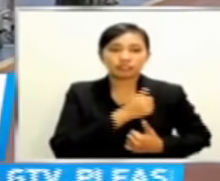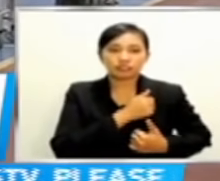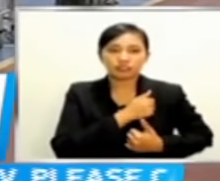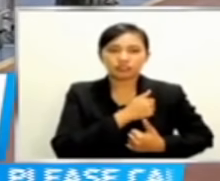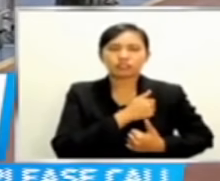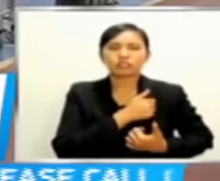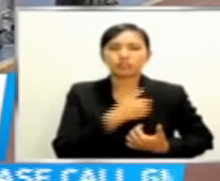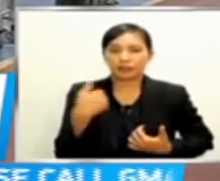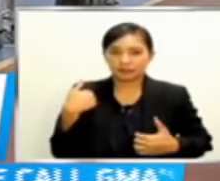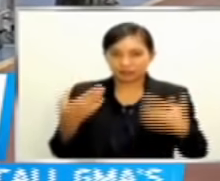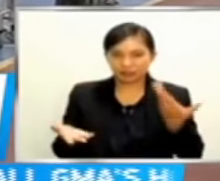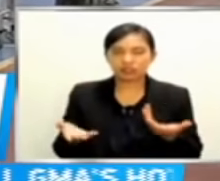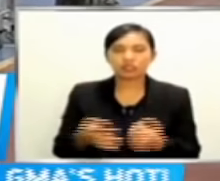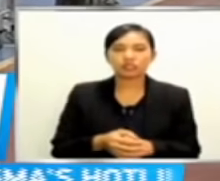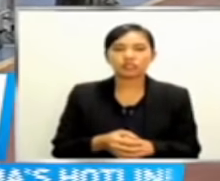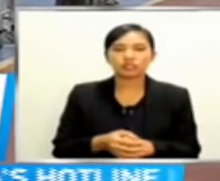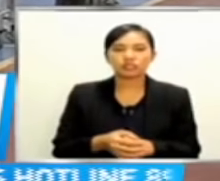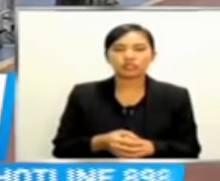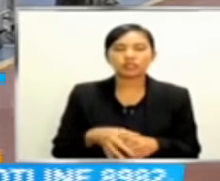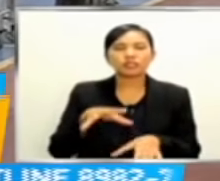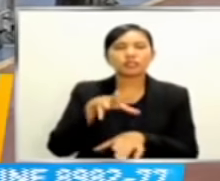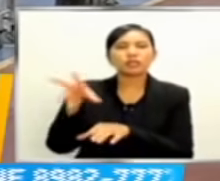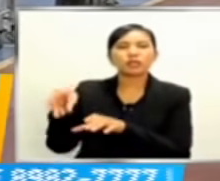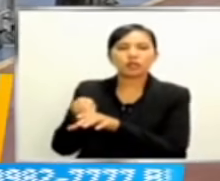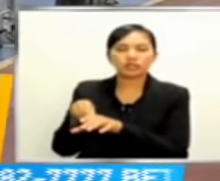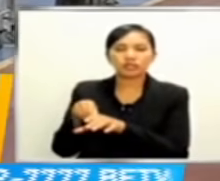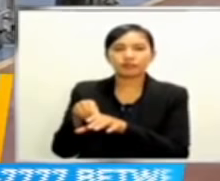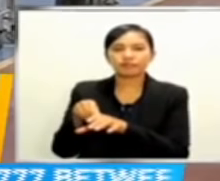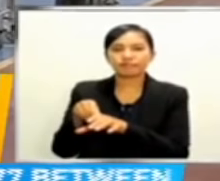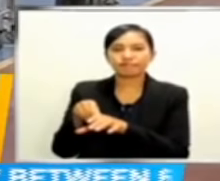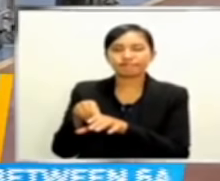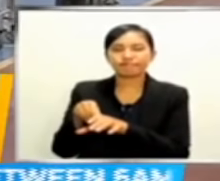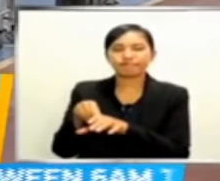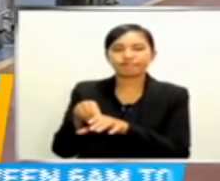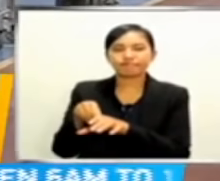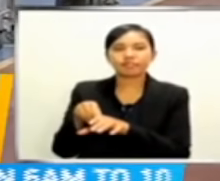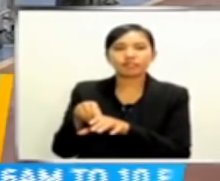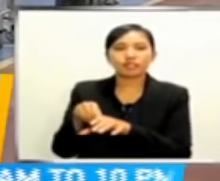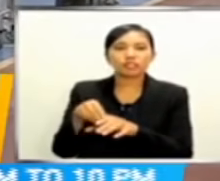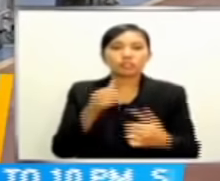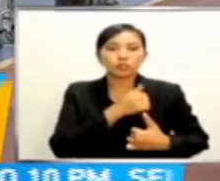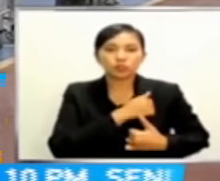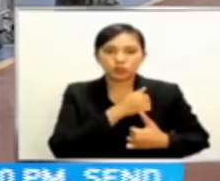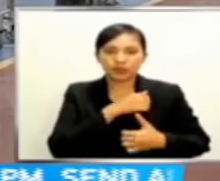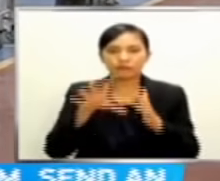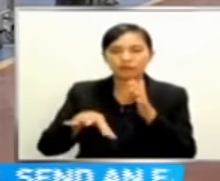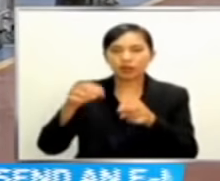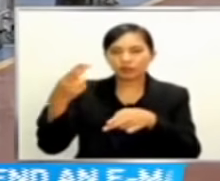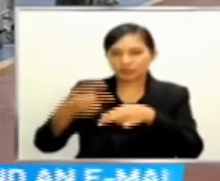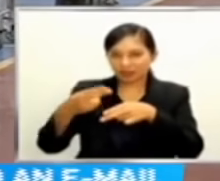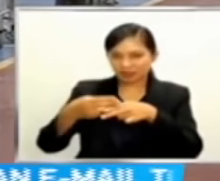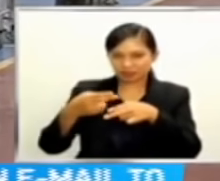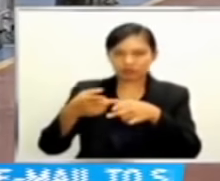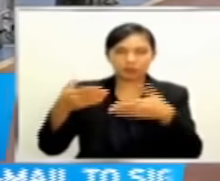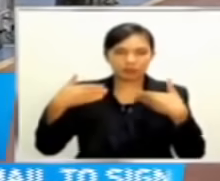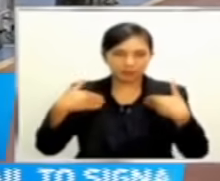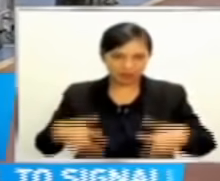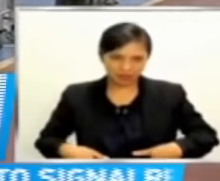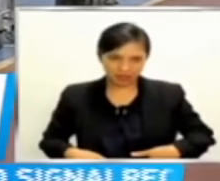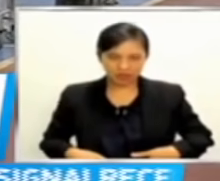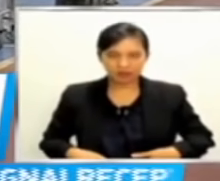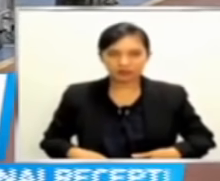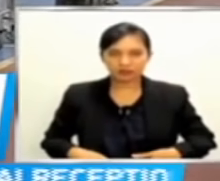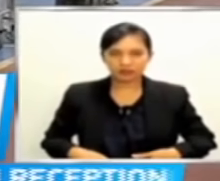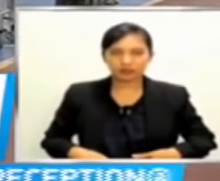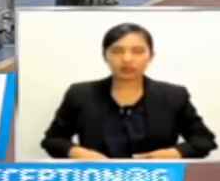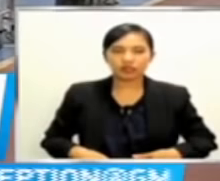sa 4 pa lang na sundalo na na-identify ng AFP ng mga nasawi sa C-130 crash. Aminado ang Department of National